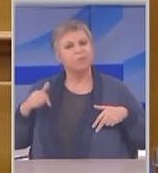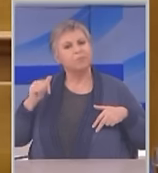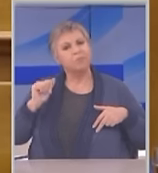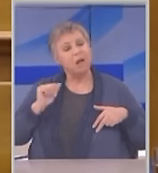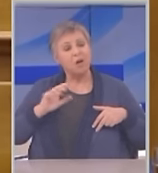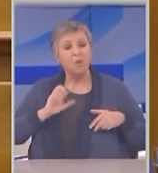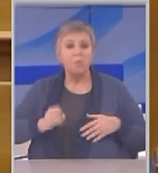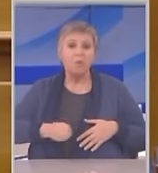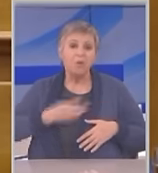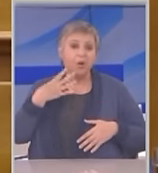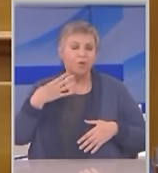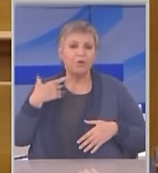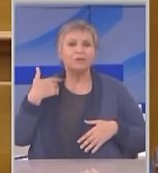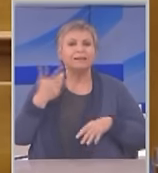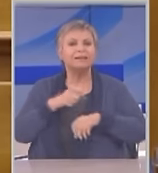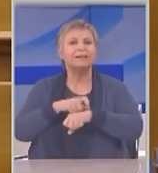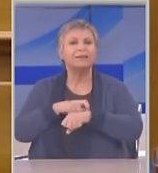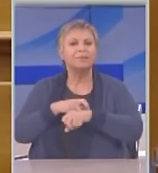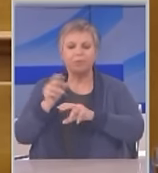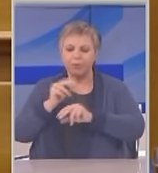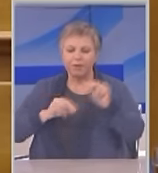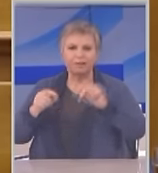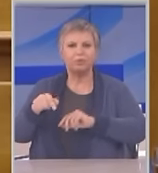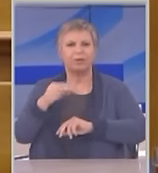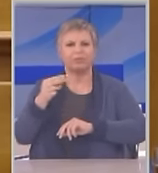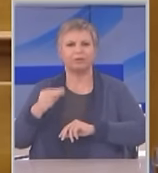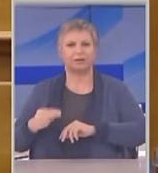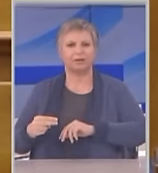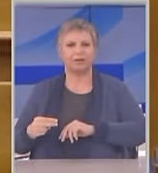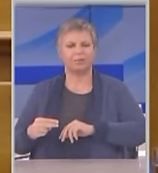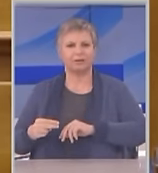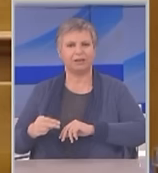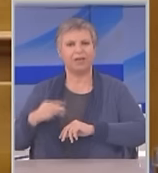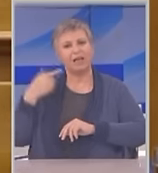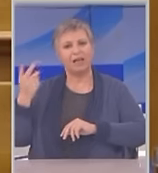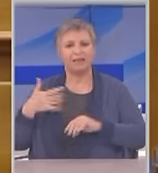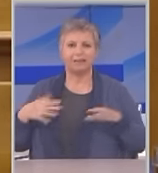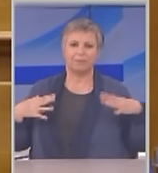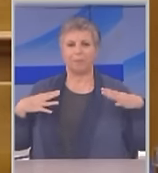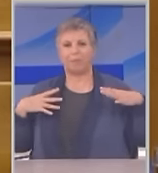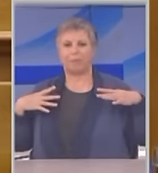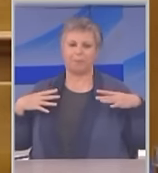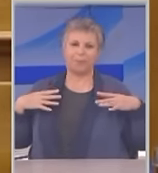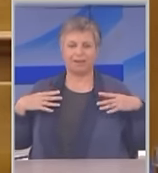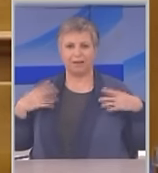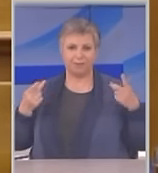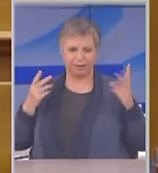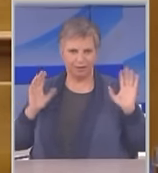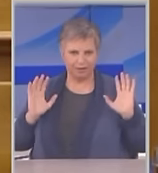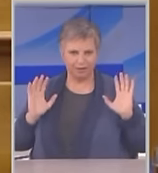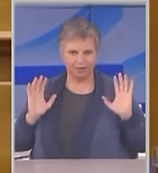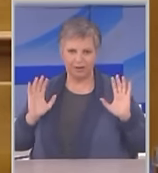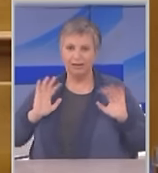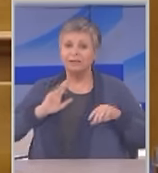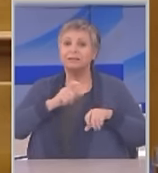αυτών των υποθέσεων δεν θα είστε τόσο ανέμελοι όσο παρουσιάζεται σήμερα κατά τη συζήτηση για